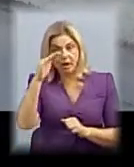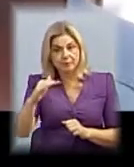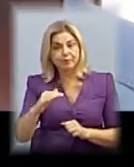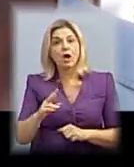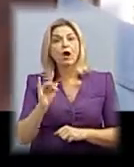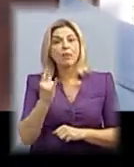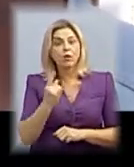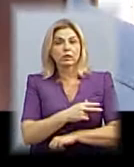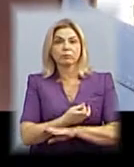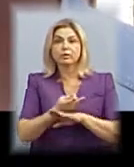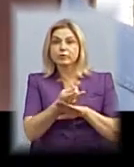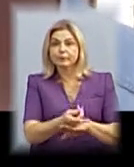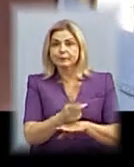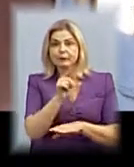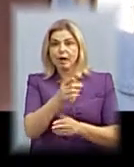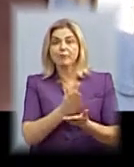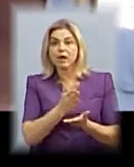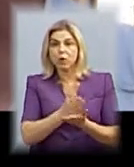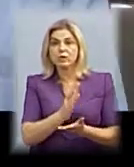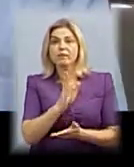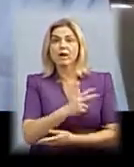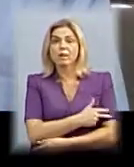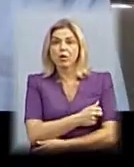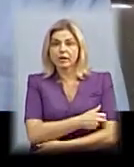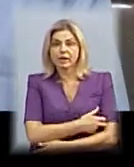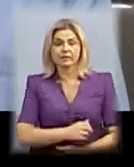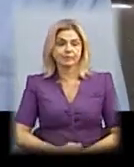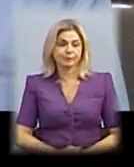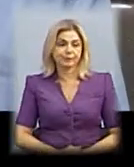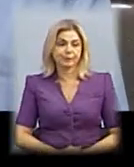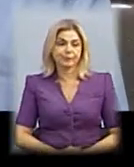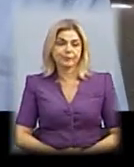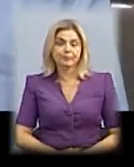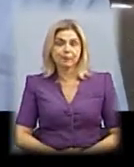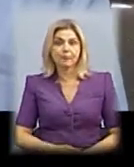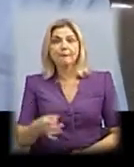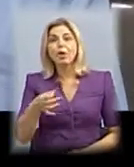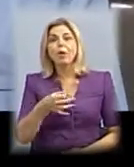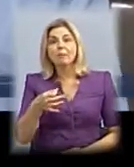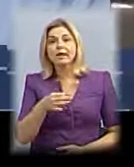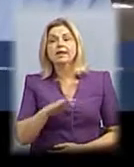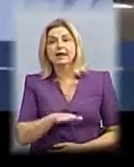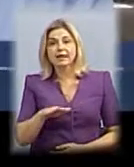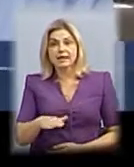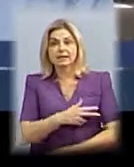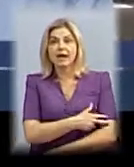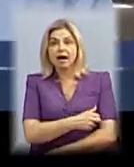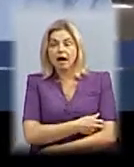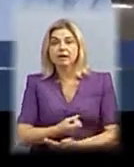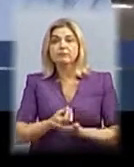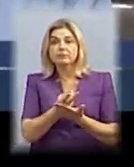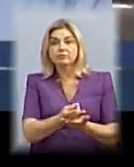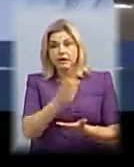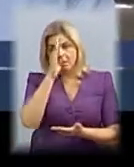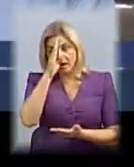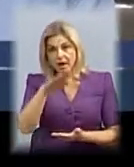Про його стан розповів речник управління охорони здоров'я Миколаївської області Юрій Багрянцев. До обласної дитячої клінічної лікарні госпіталізований